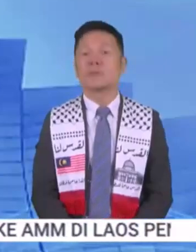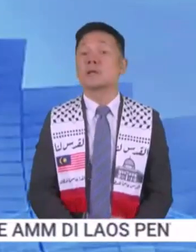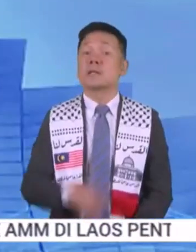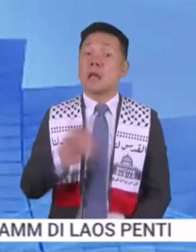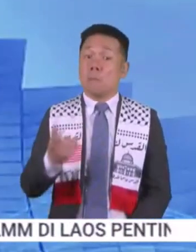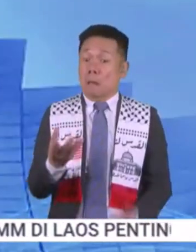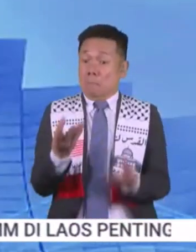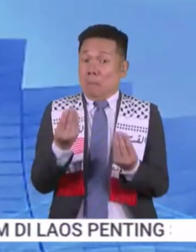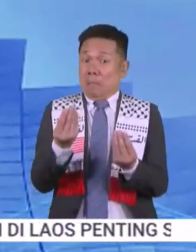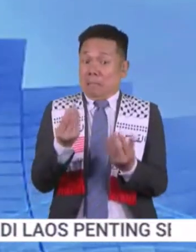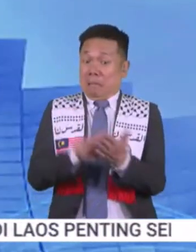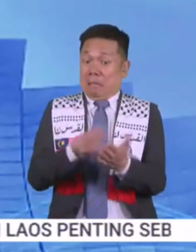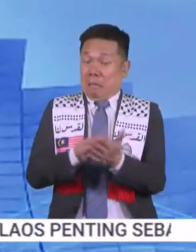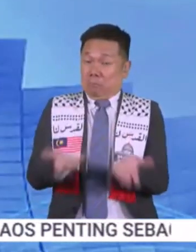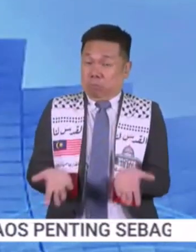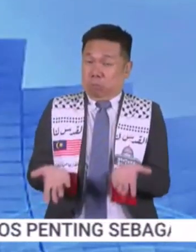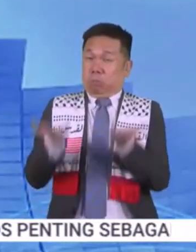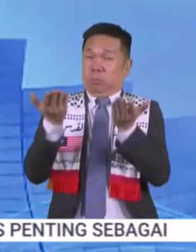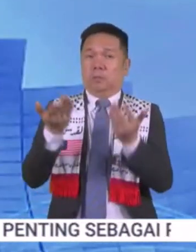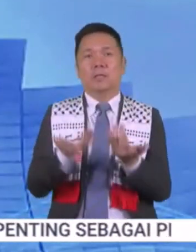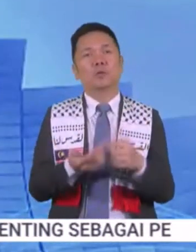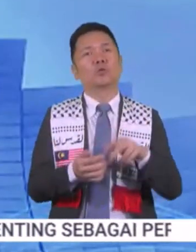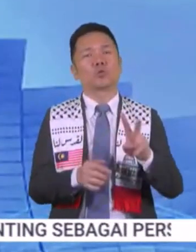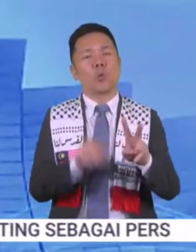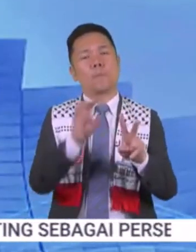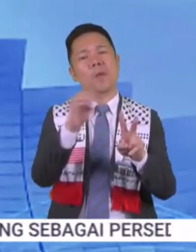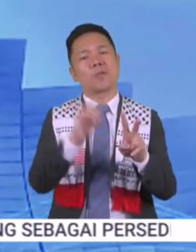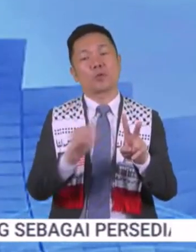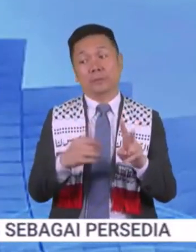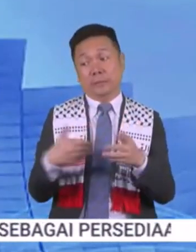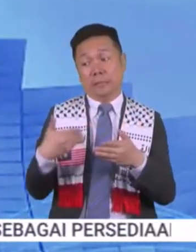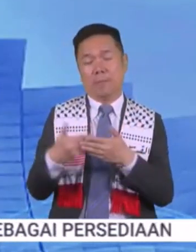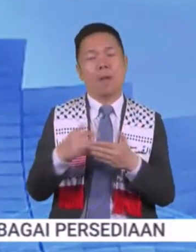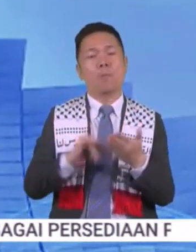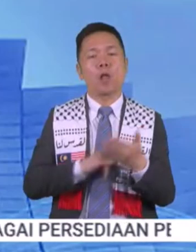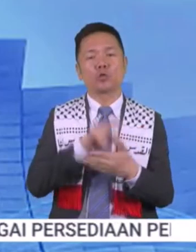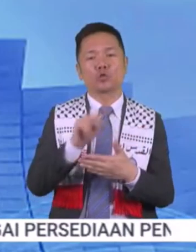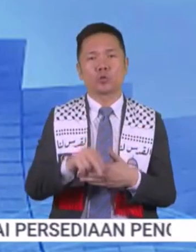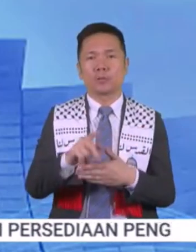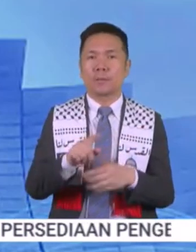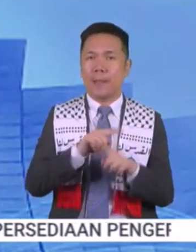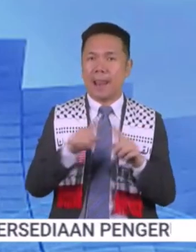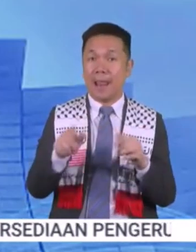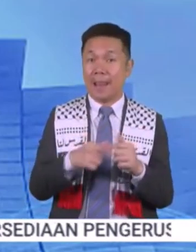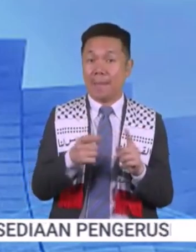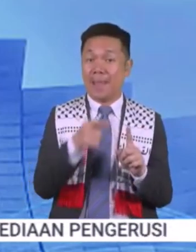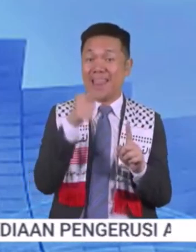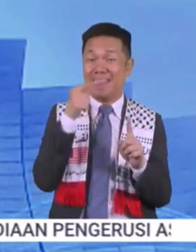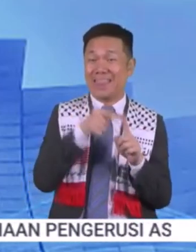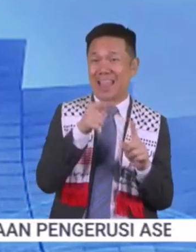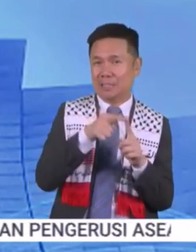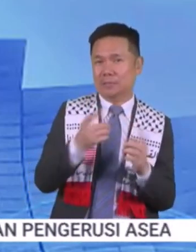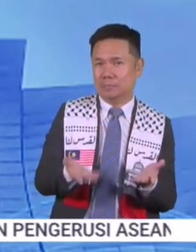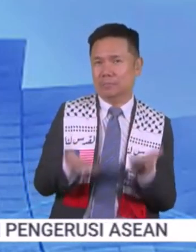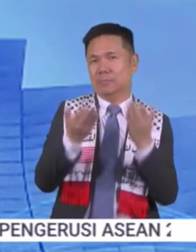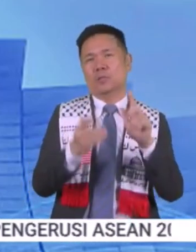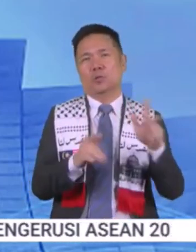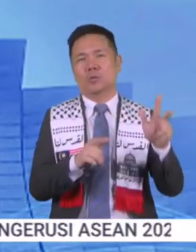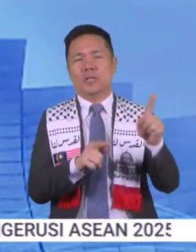Kadar inflasi Malaysia kekal pada 2% setakat Jun lalu. Mata indeks pada bulan tersebut naik 133 mata